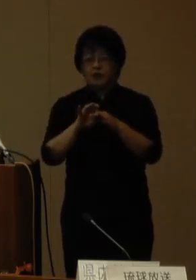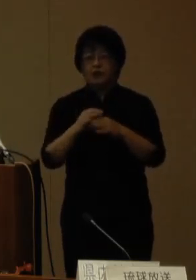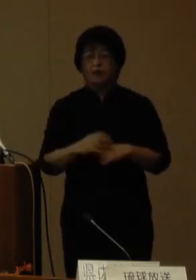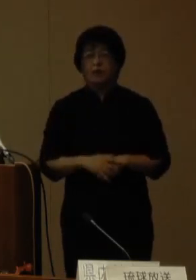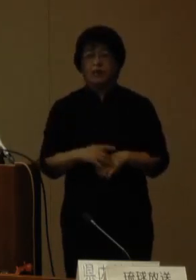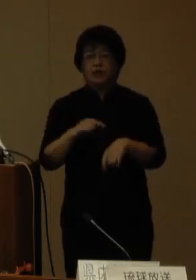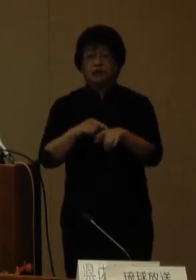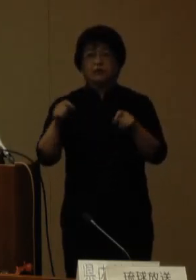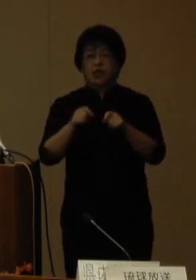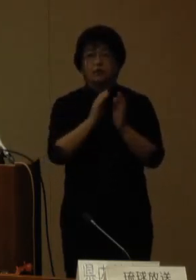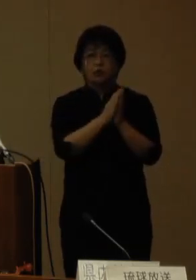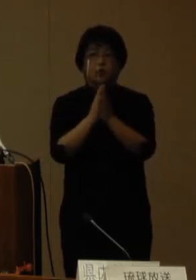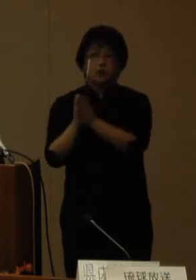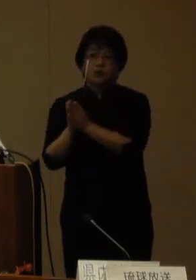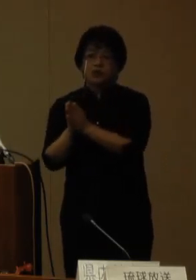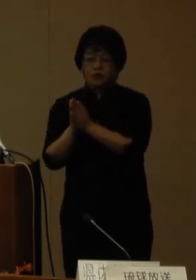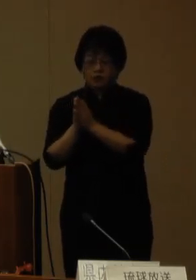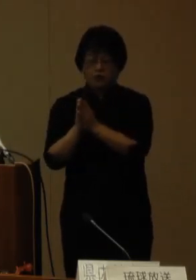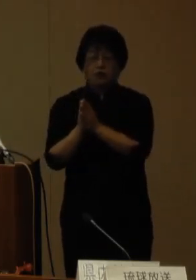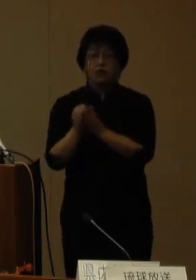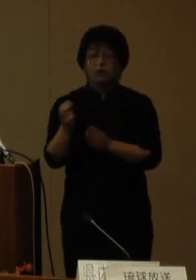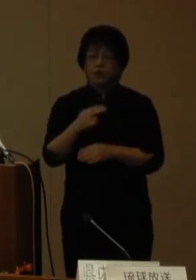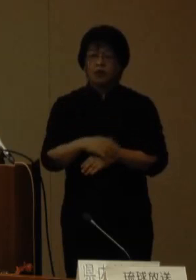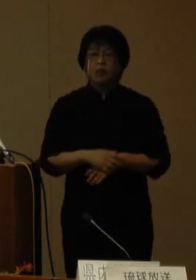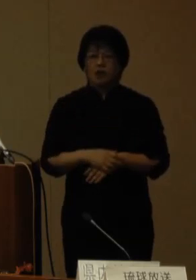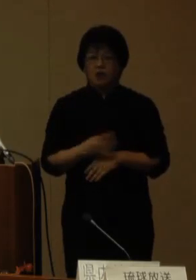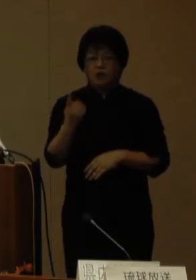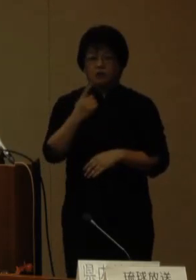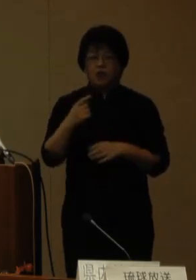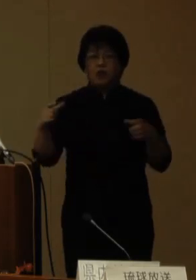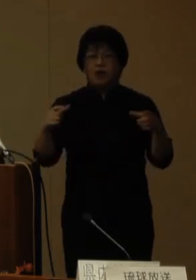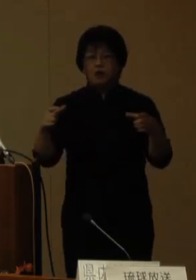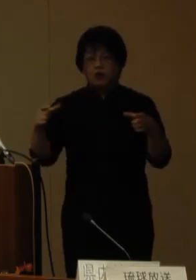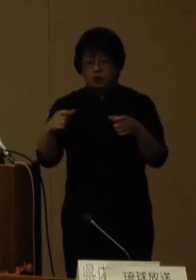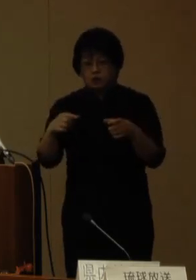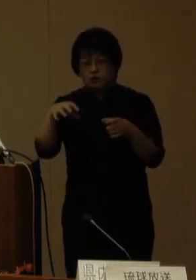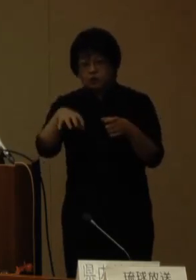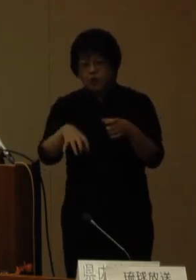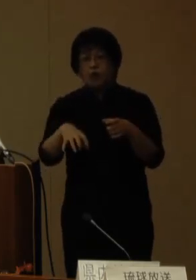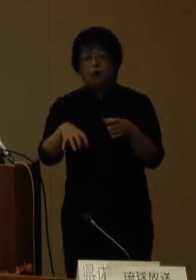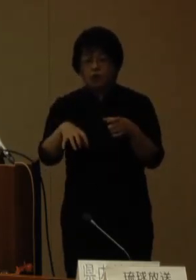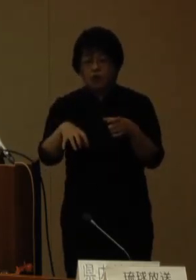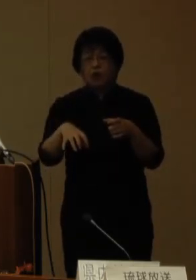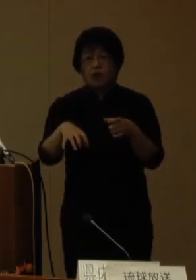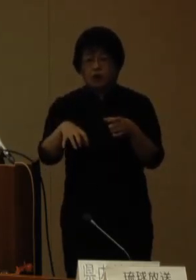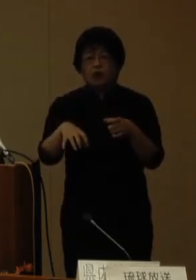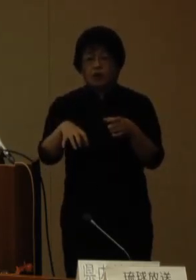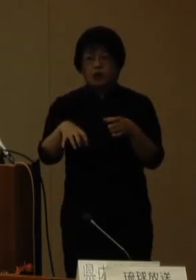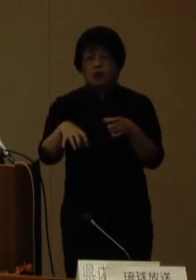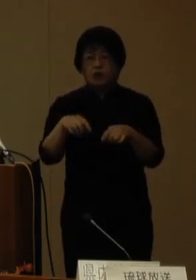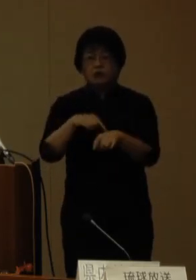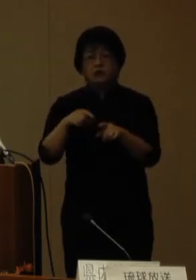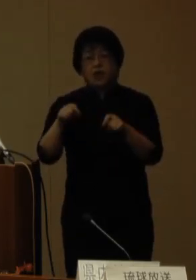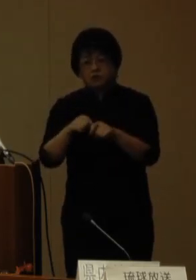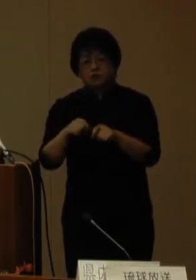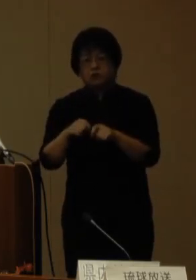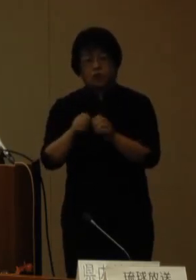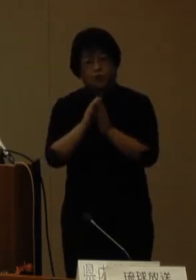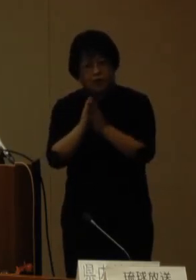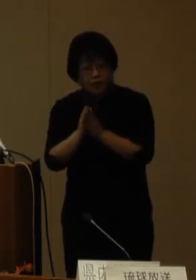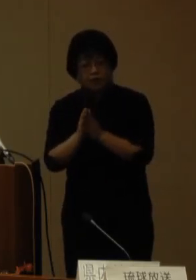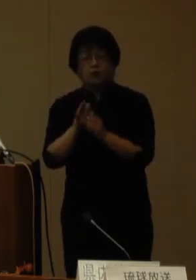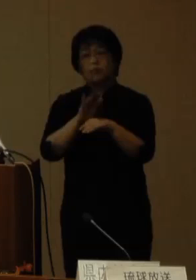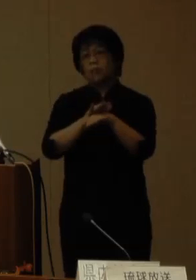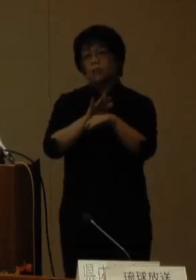時短の要請という形、それから1000平米以下については時短の働きかけということで、いずれも短